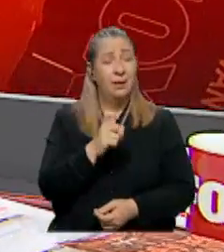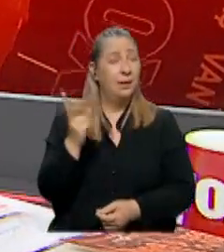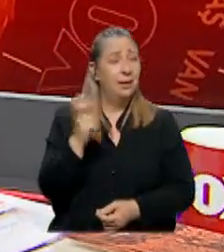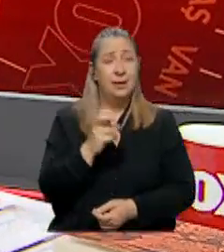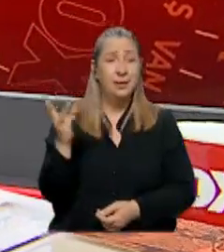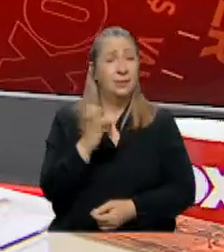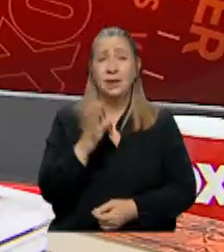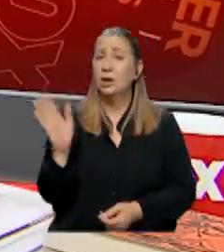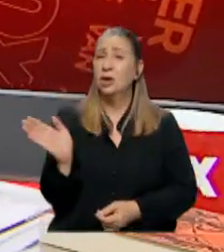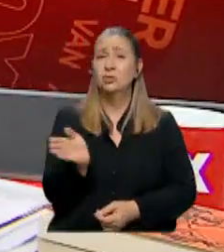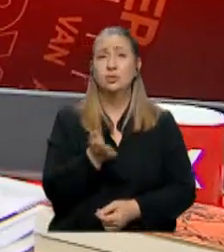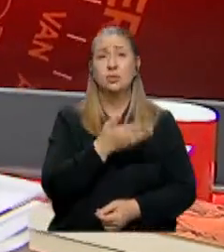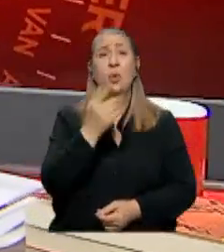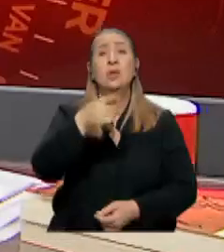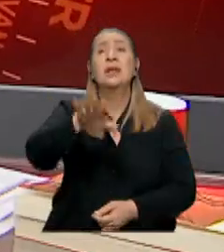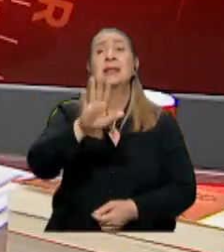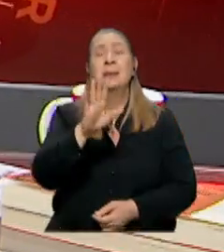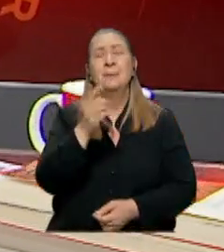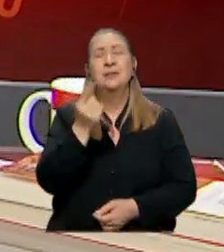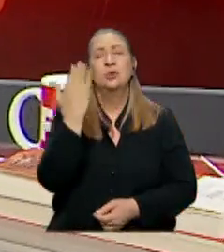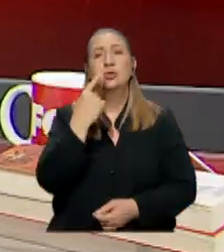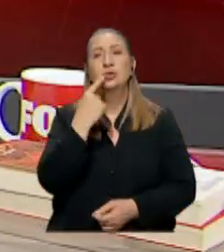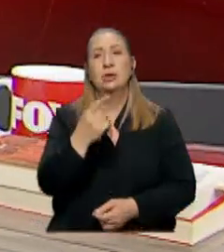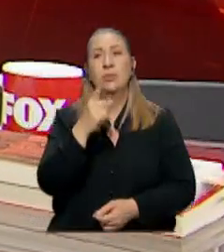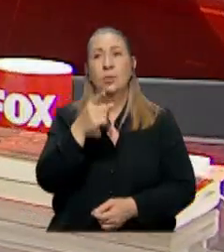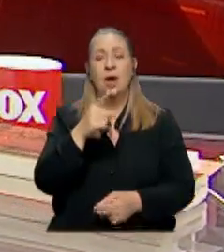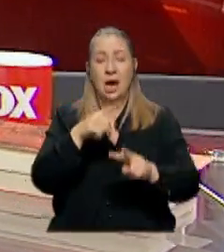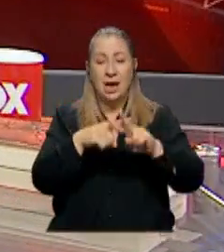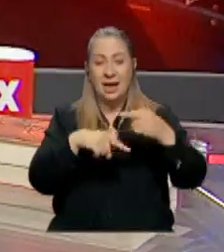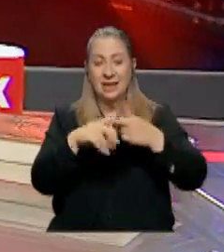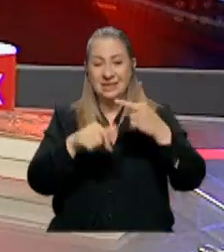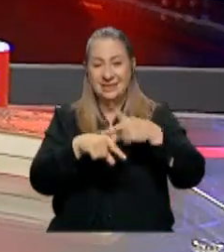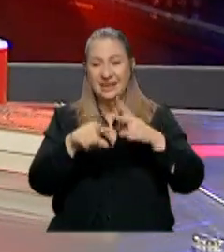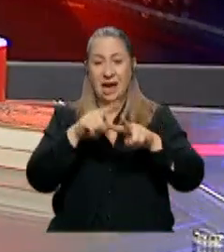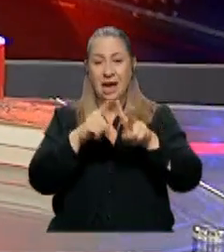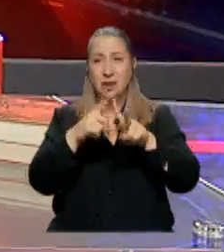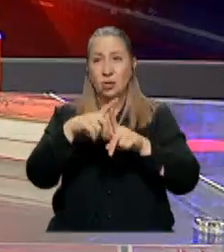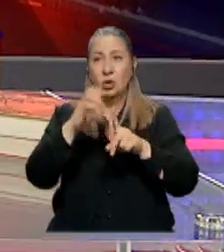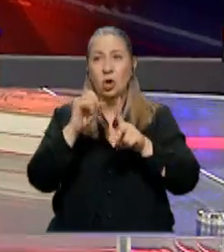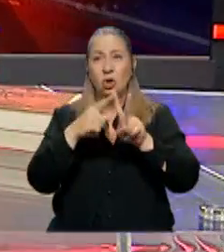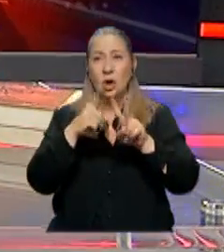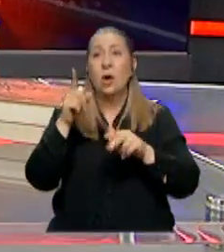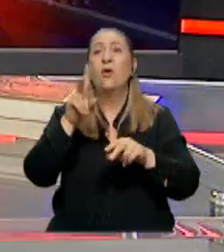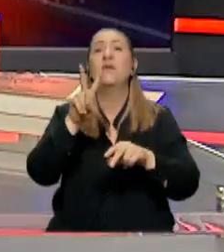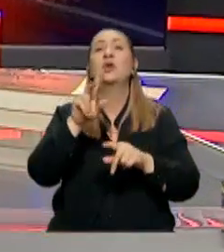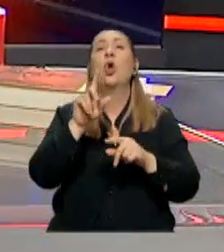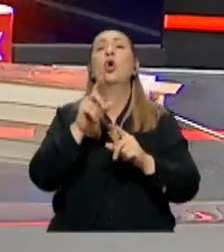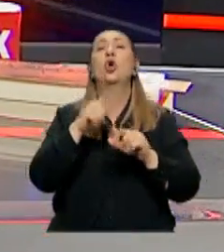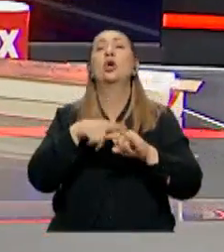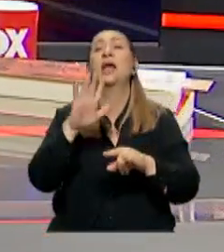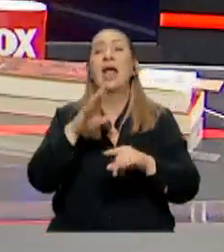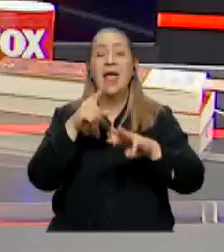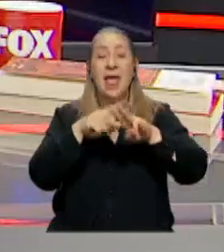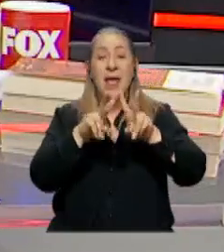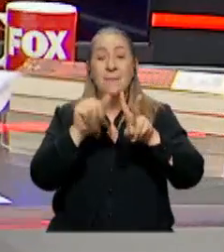geçiyor. O değil de bu arada biraz önce söylediğim bu Aziz Antonio senetleri, o Victor Hugo değil,